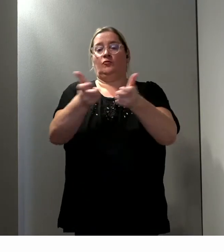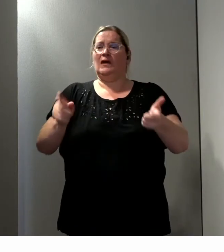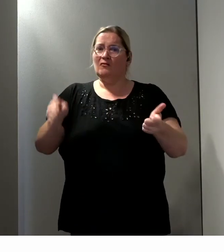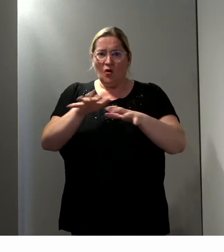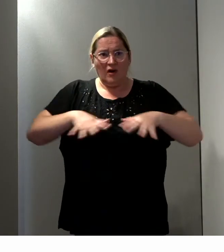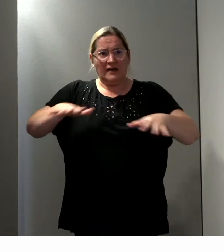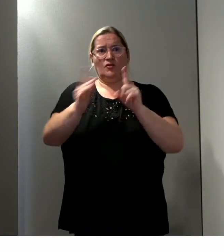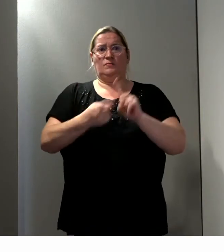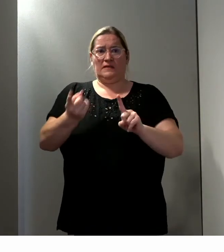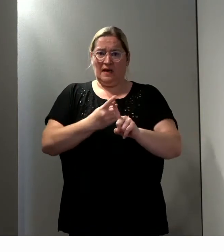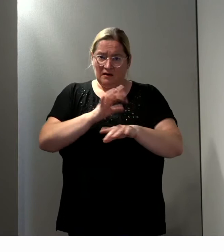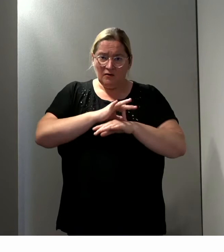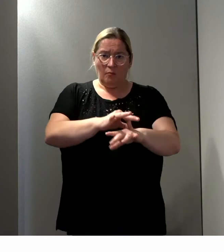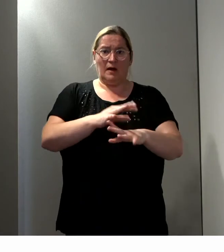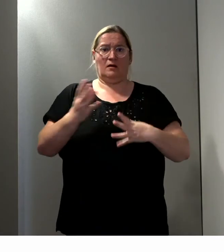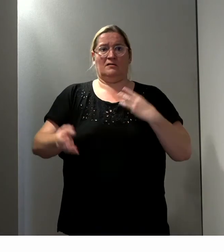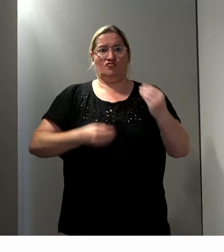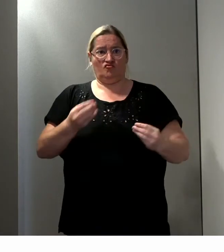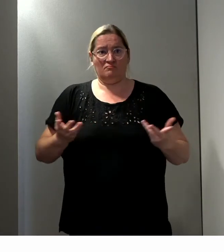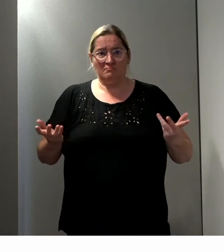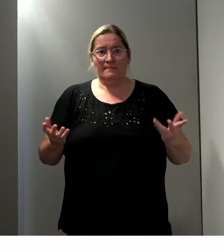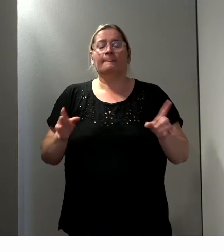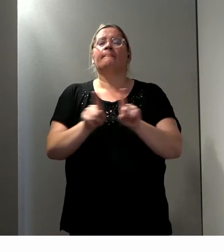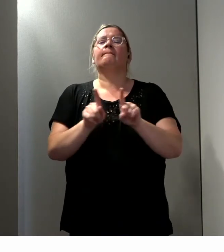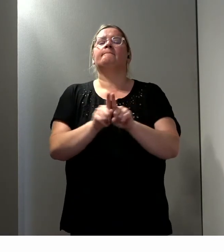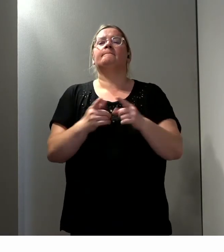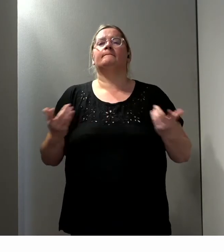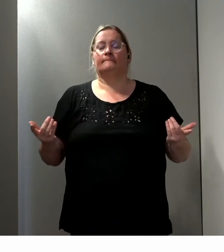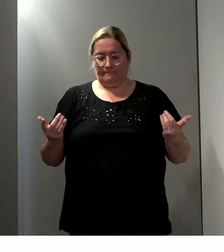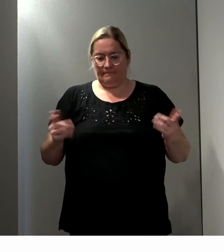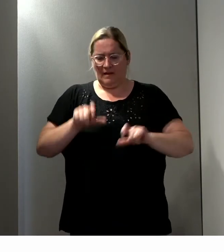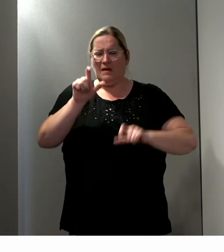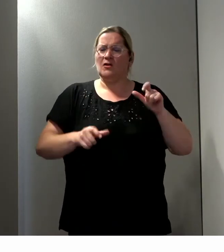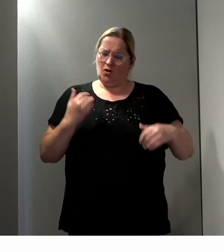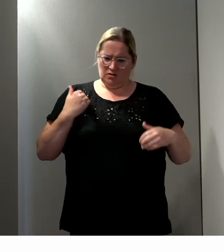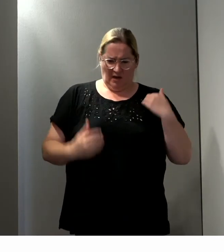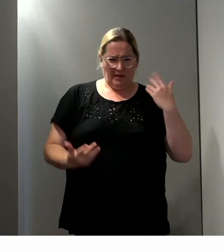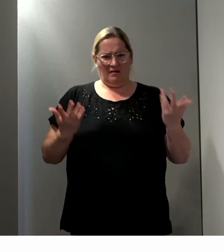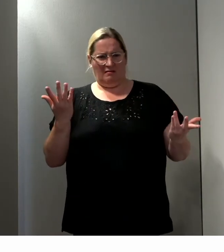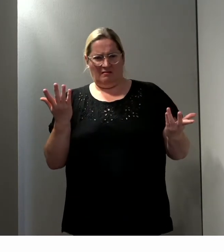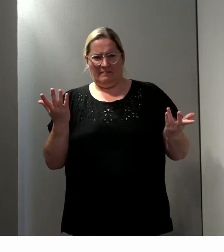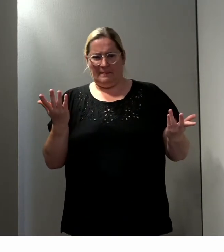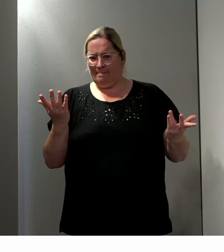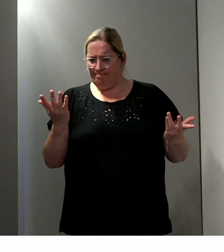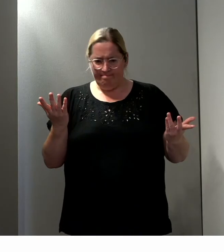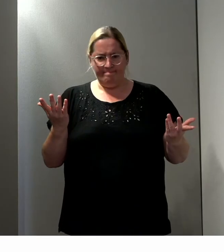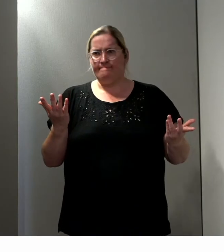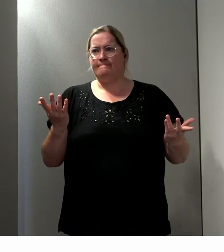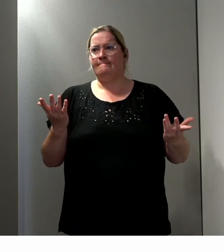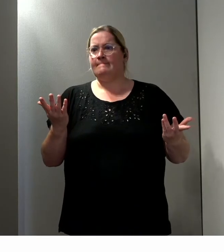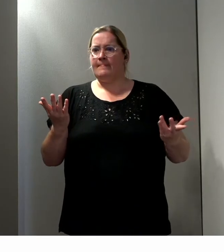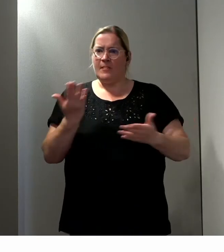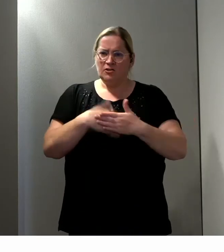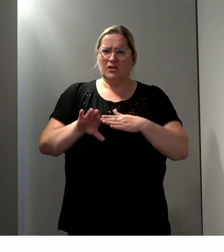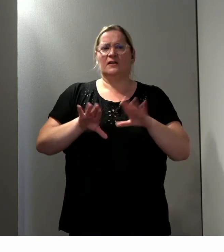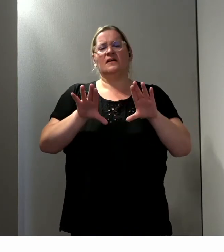un réseau spécialisé sur le handicap ? Et qu'est-ce qui explique qu'on ne voit pas plus de personnes handicapées à la station